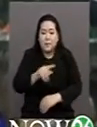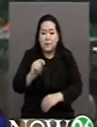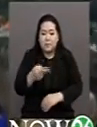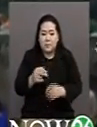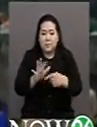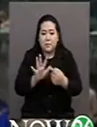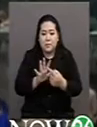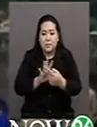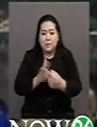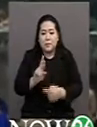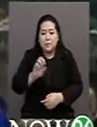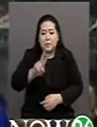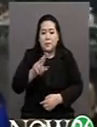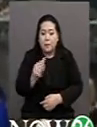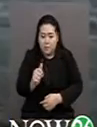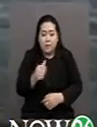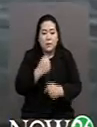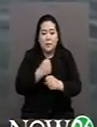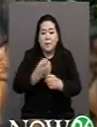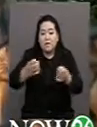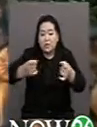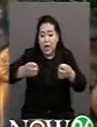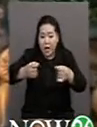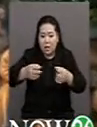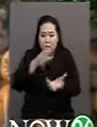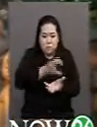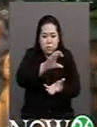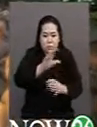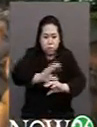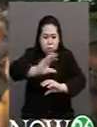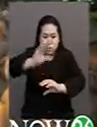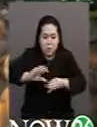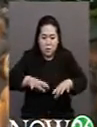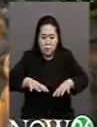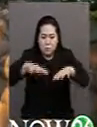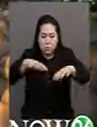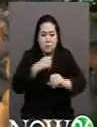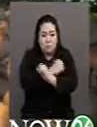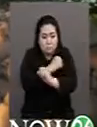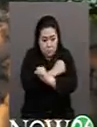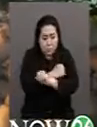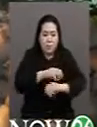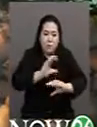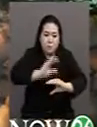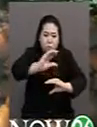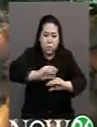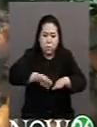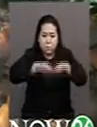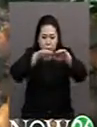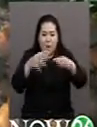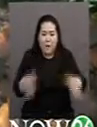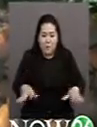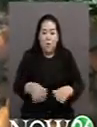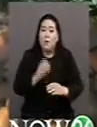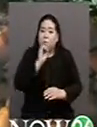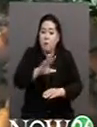ายสูงประมาณ80เซนติเมตรตลอดแนว200เมตรแล้วก็มีการสูบน้ำออกตลอดเวลาโดยทางเทศบาลตำบลท่าเรือก็แจ้งกับประชา